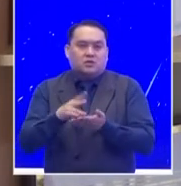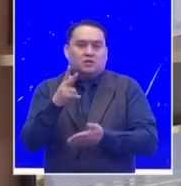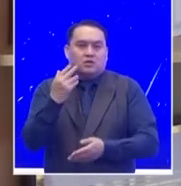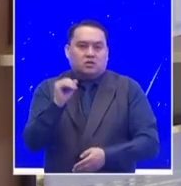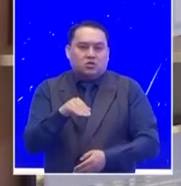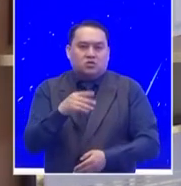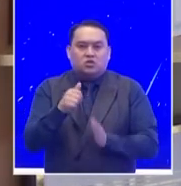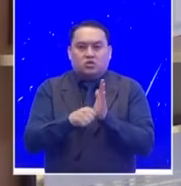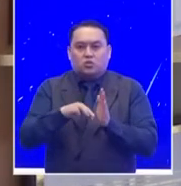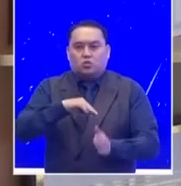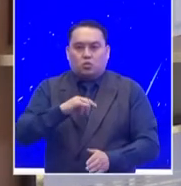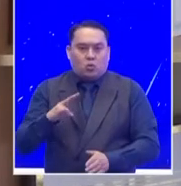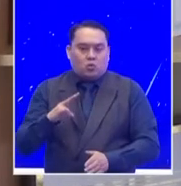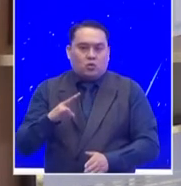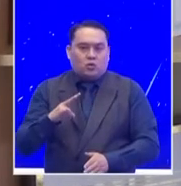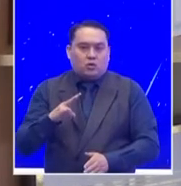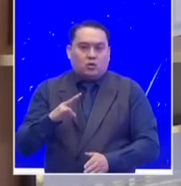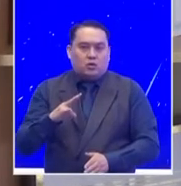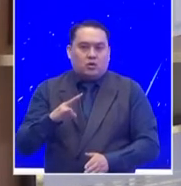тонн по Алакулю для